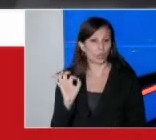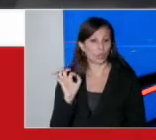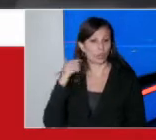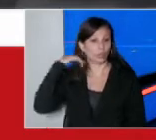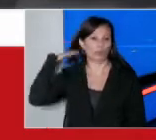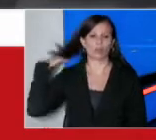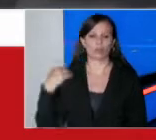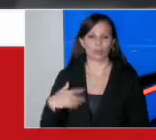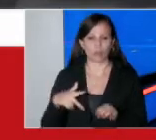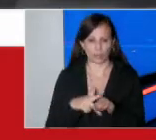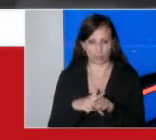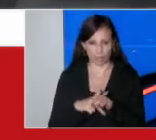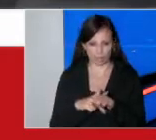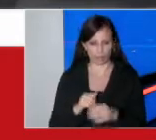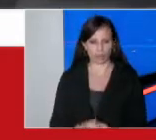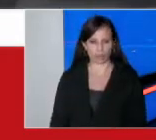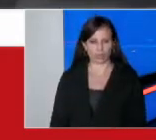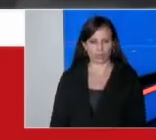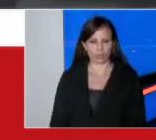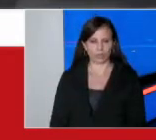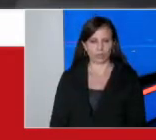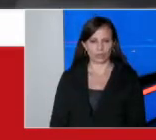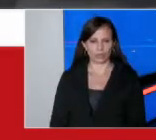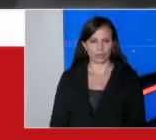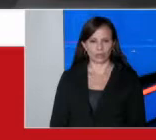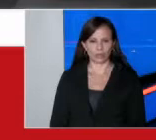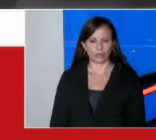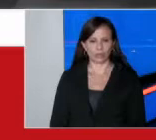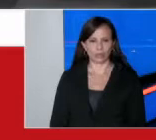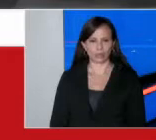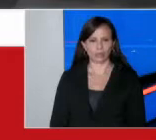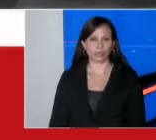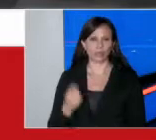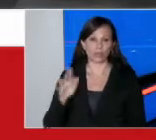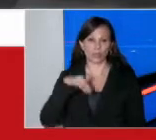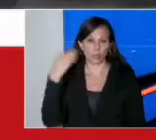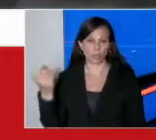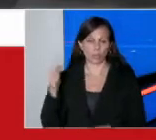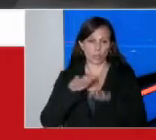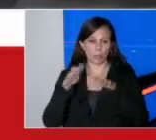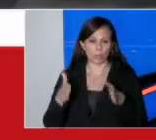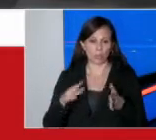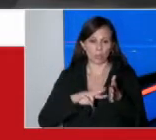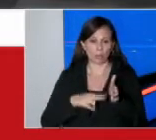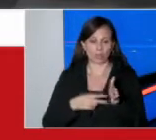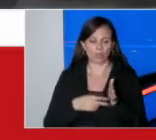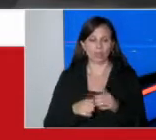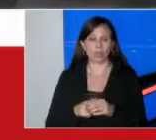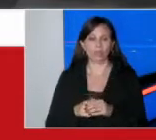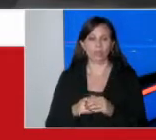מאוד מפריעות, ובעיקר מפריע עצם העובדה שהוא מגיע מחוץ לממסד הפוליטי. אתה יודע,